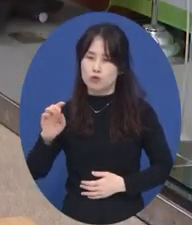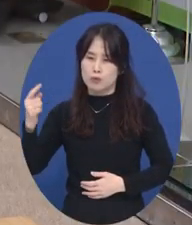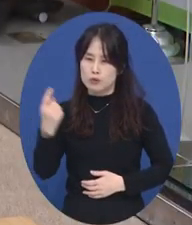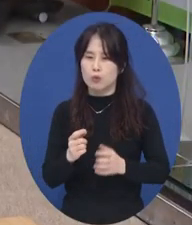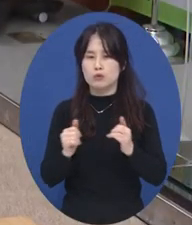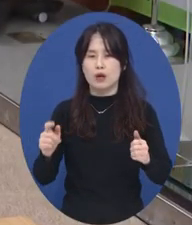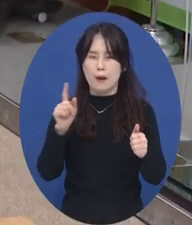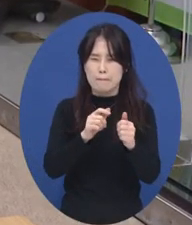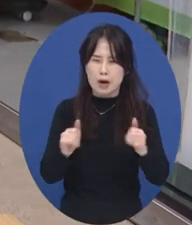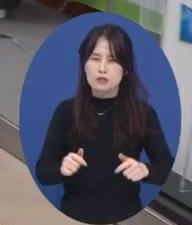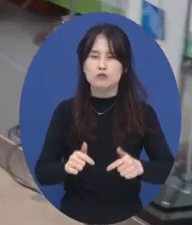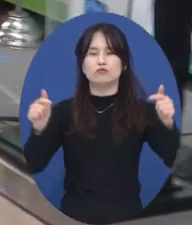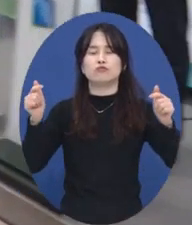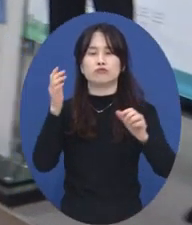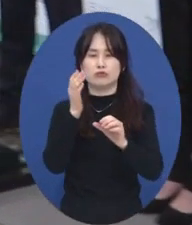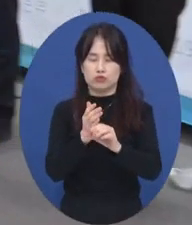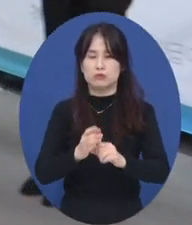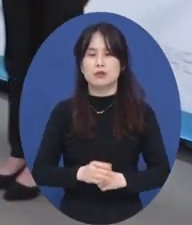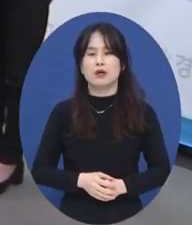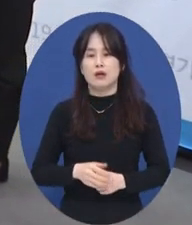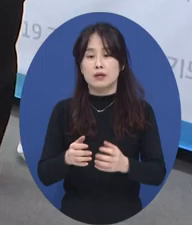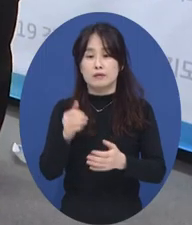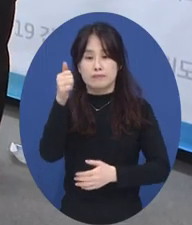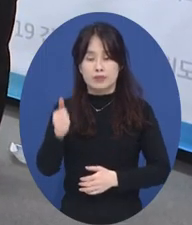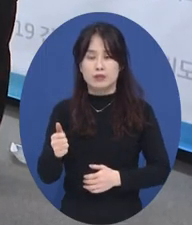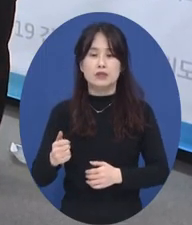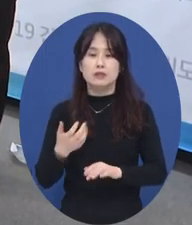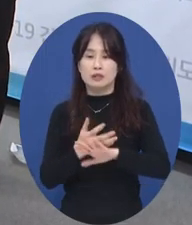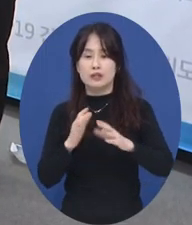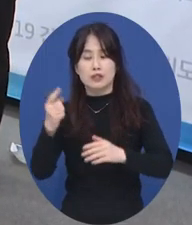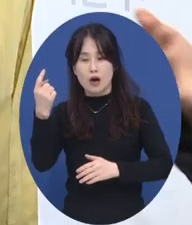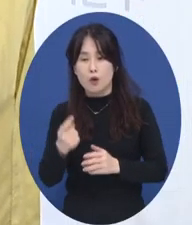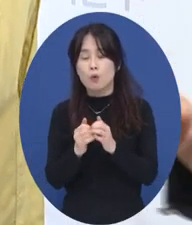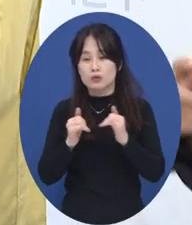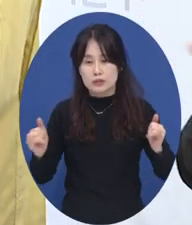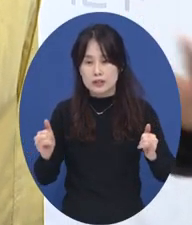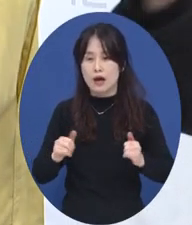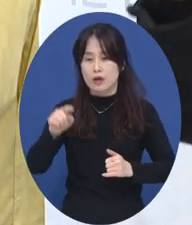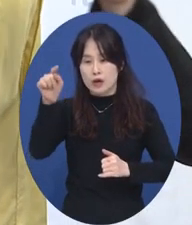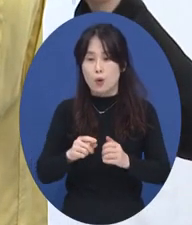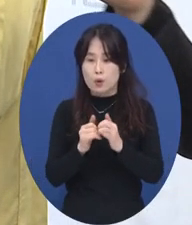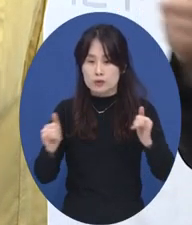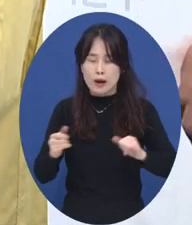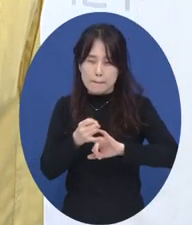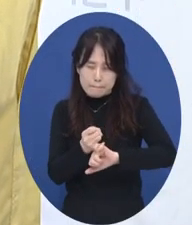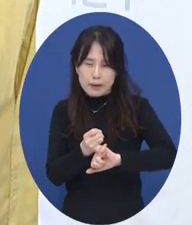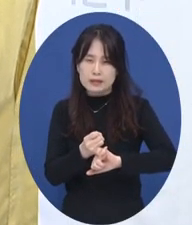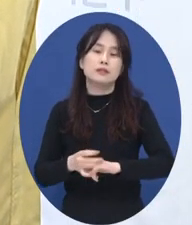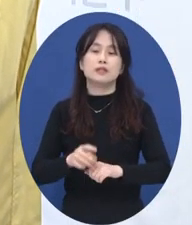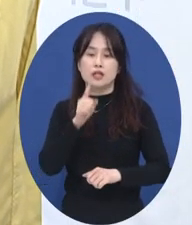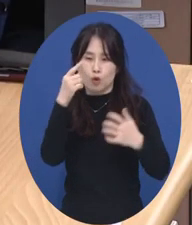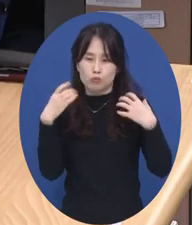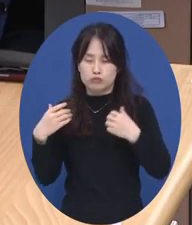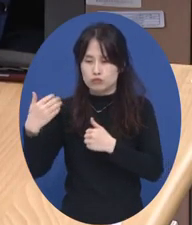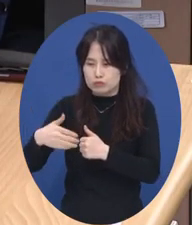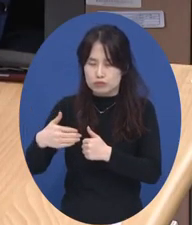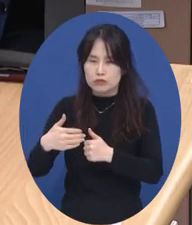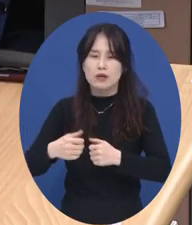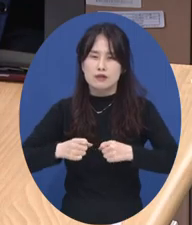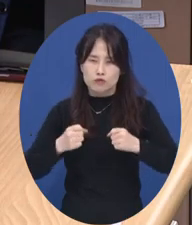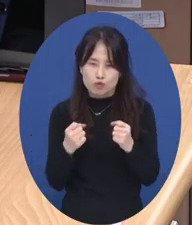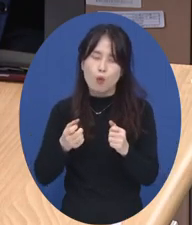확진 비율이 높은 상태입니다 임 단장은 패배 여행과 출장을 다녀오니 후에는 반드시 의 반격 당국의 조치를